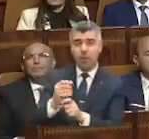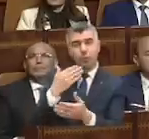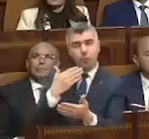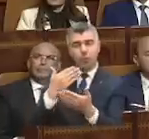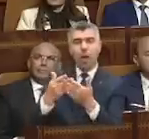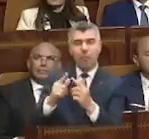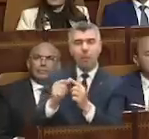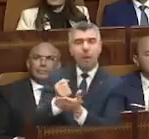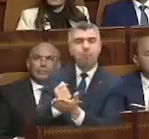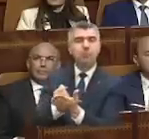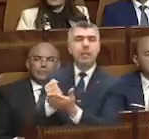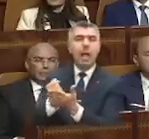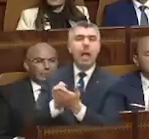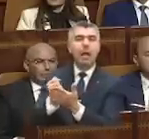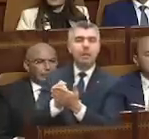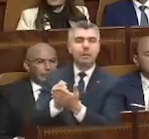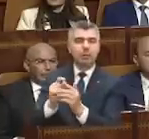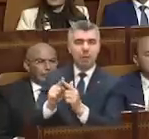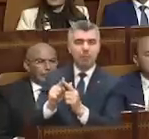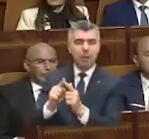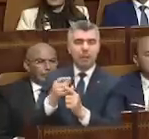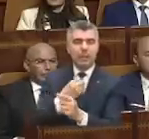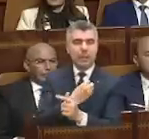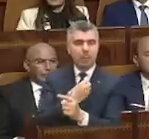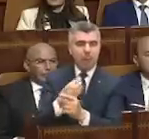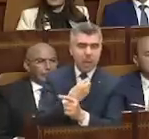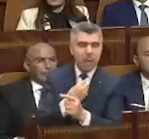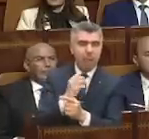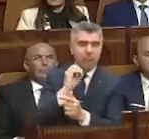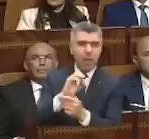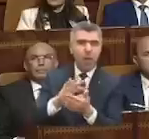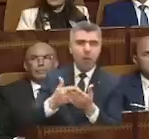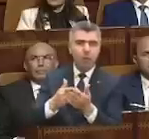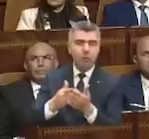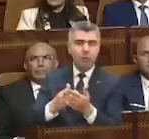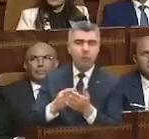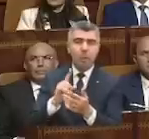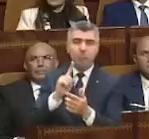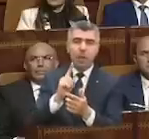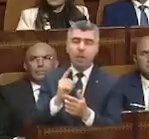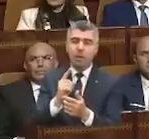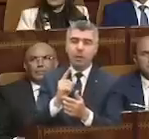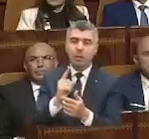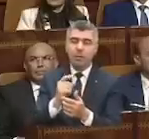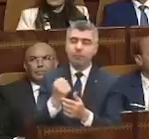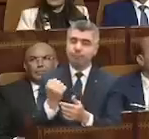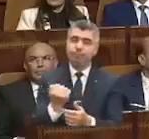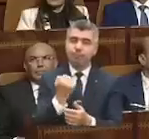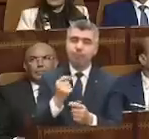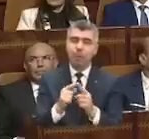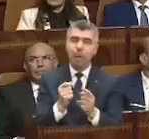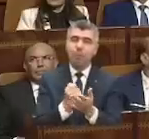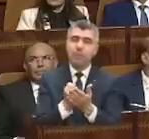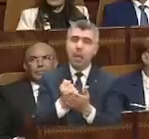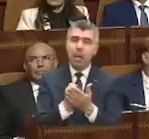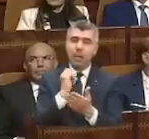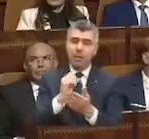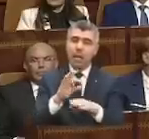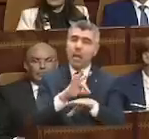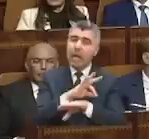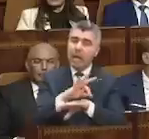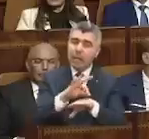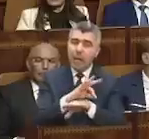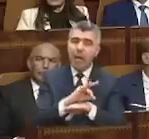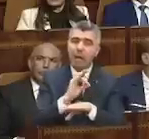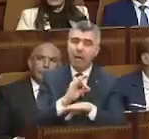المباريات بالخصوص الاطر العليا والتقنيه ولكننا ننتظر ان تفتح المباريات في وجه الاداريين